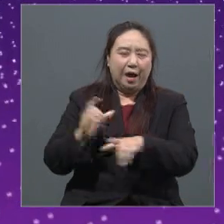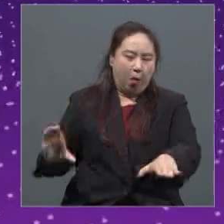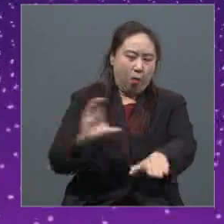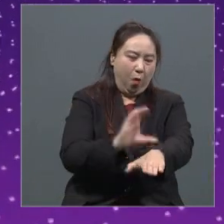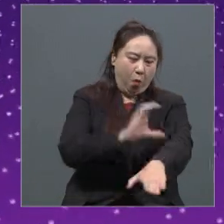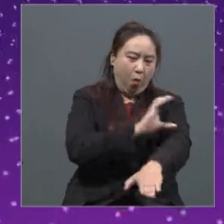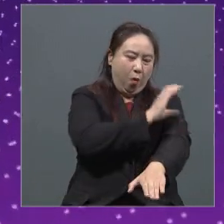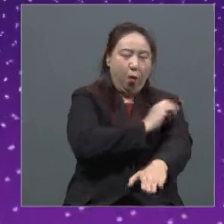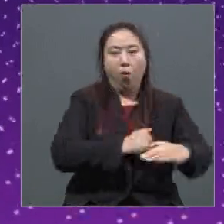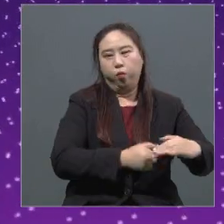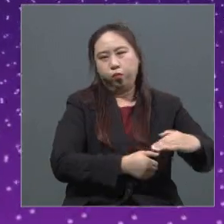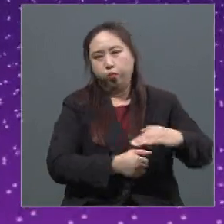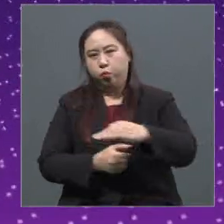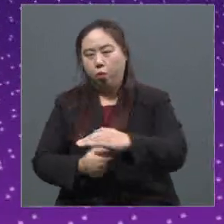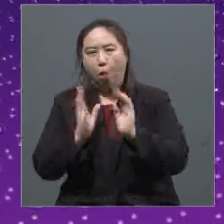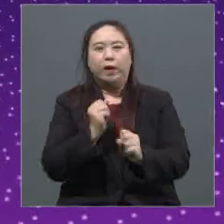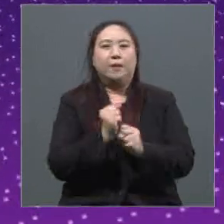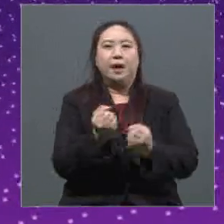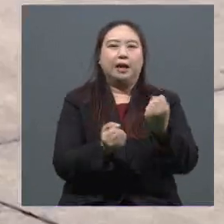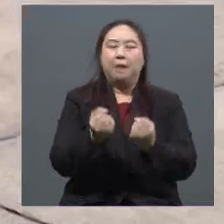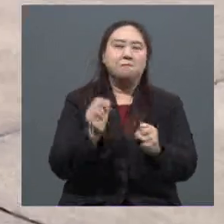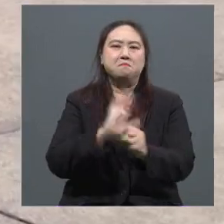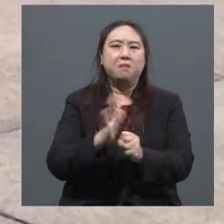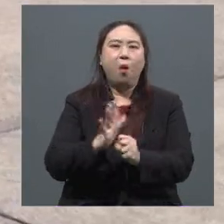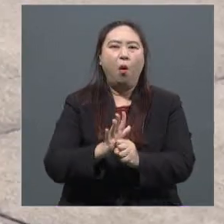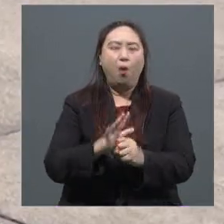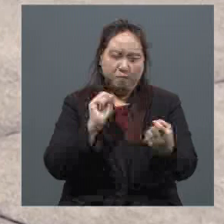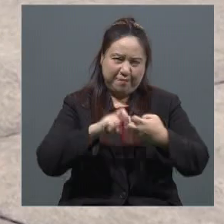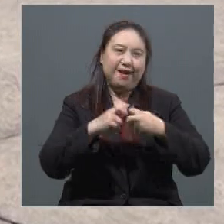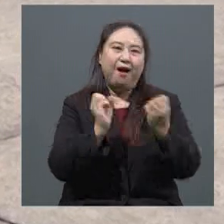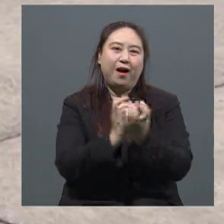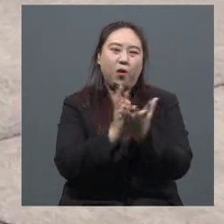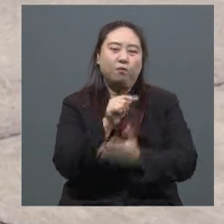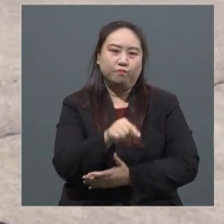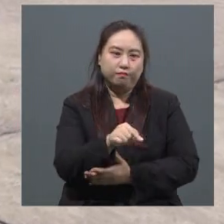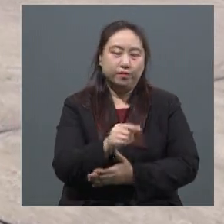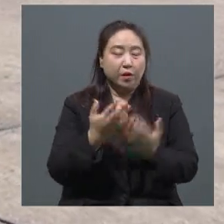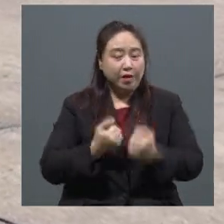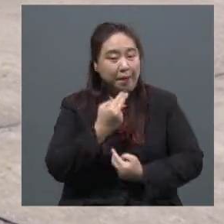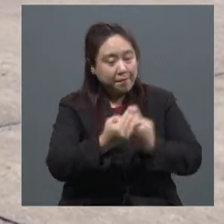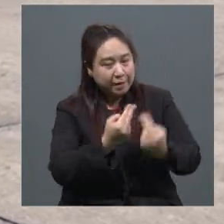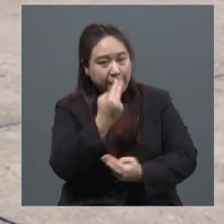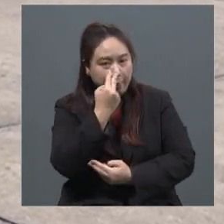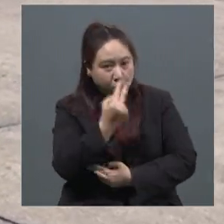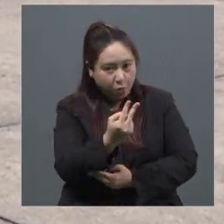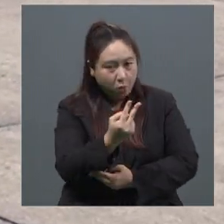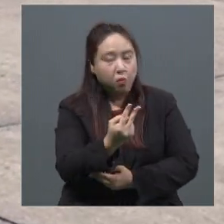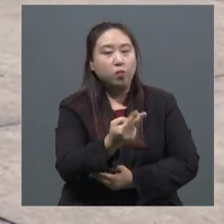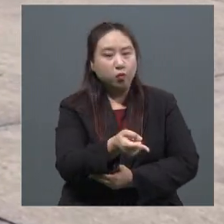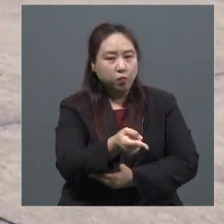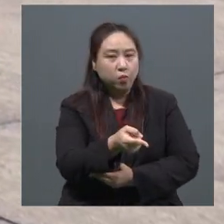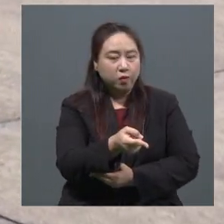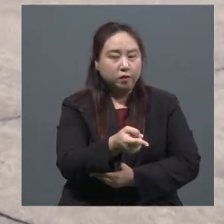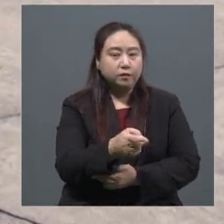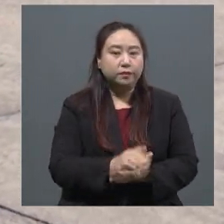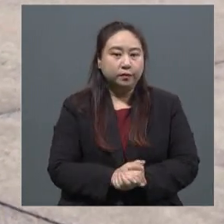ส่งออกทีเดียวครับนายเศรษฐาทวีศิลป์นายกรัฐมนตรีก็ไปตรวจเยี่ยมสำนักงานศุลกากรตรวจสินค้าลาดกระบังนะครับโดย